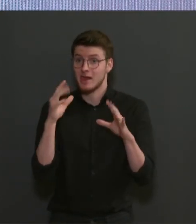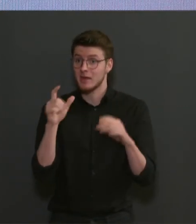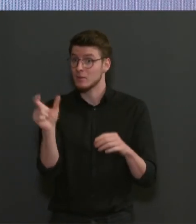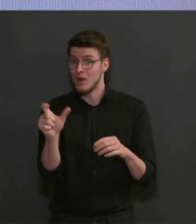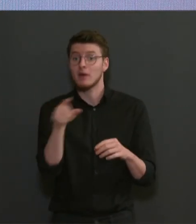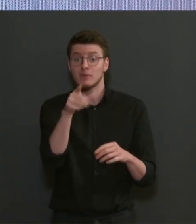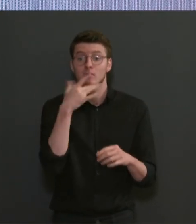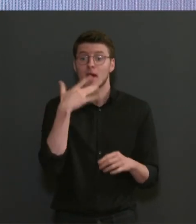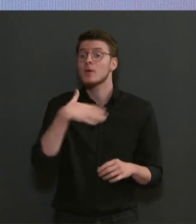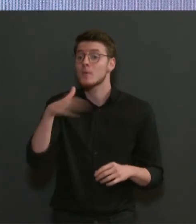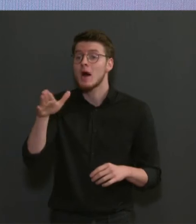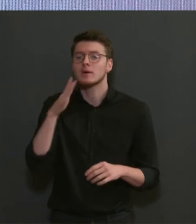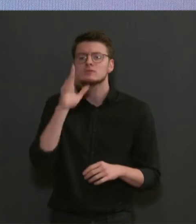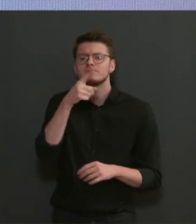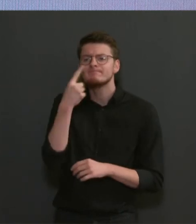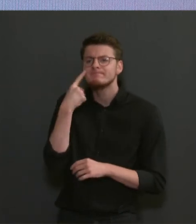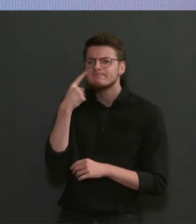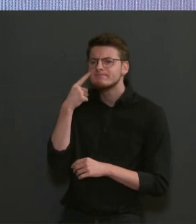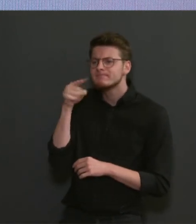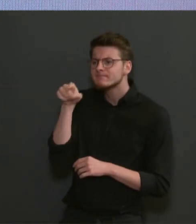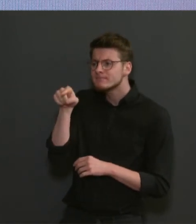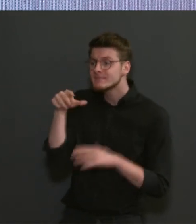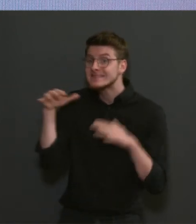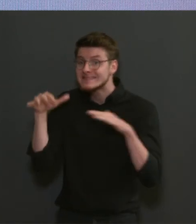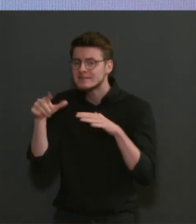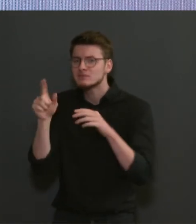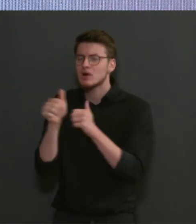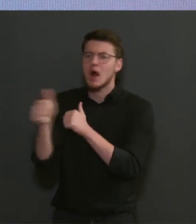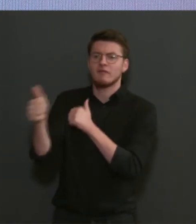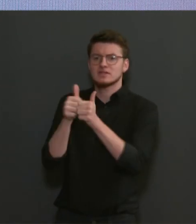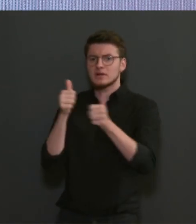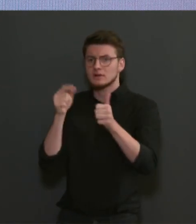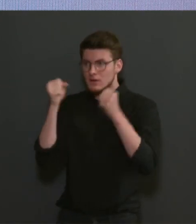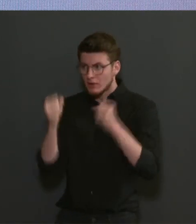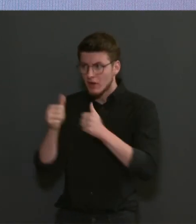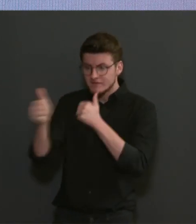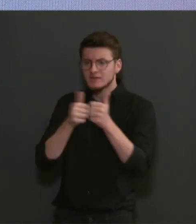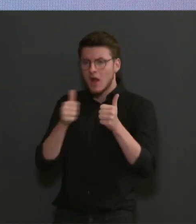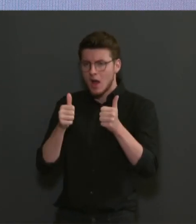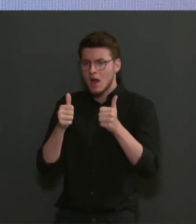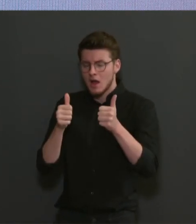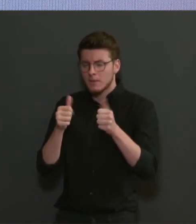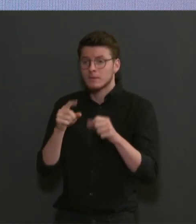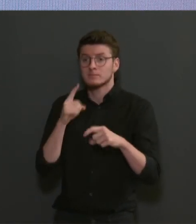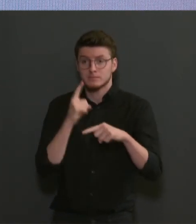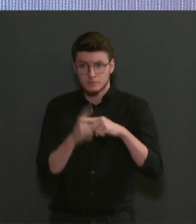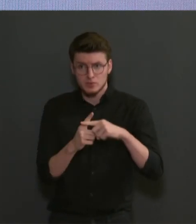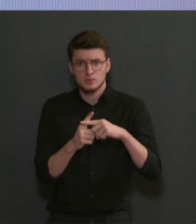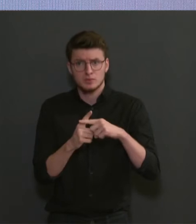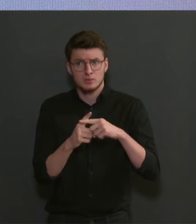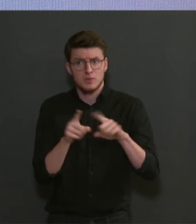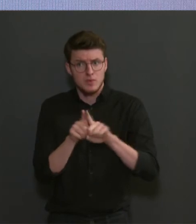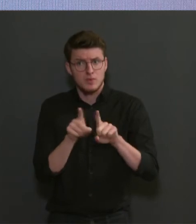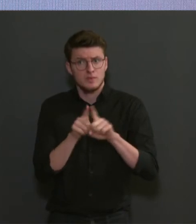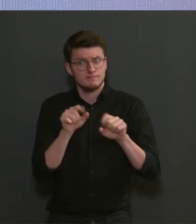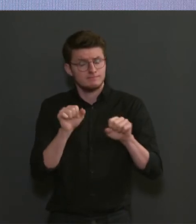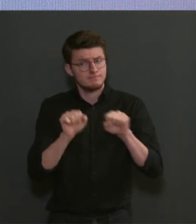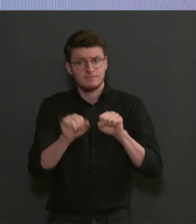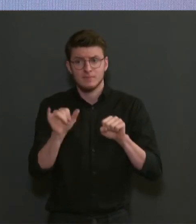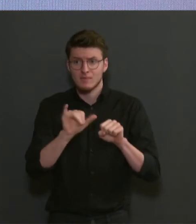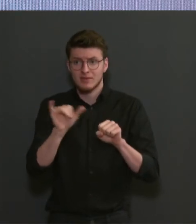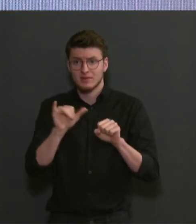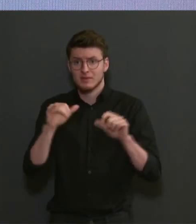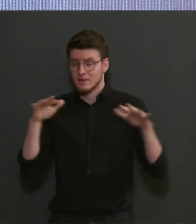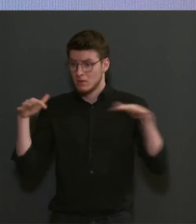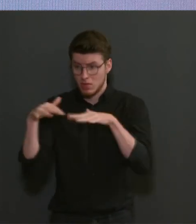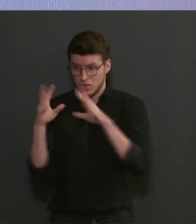de fysieke afstand die 1,5 meter kan respecteren en vermijd ook de samenscholingen.